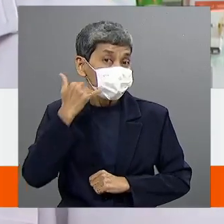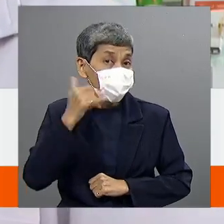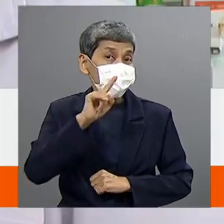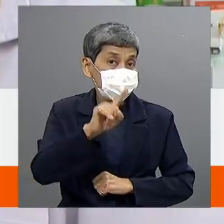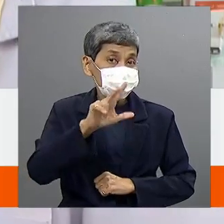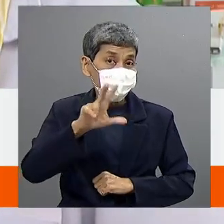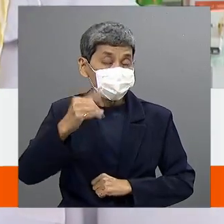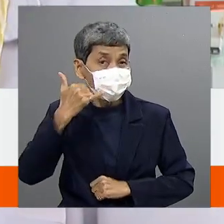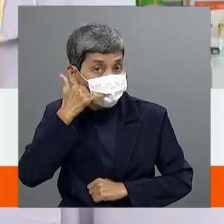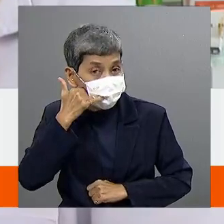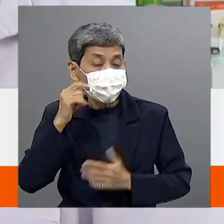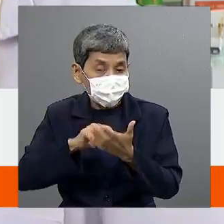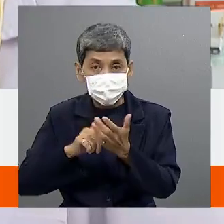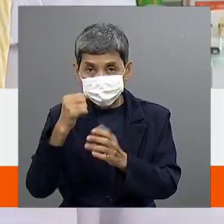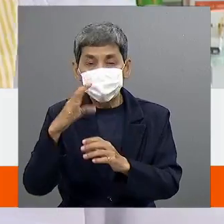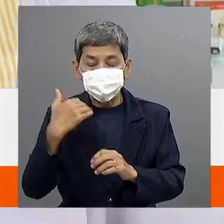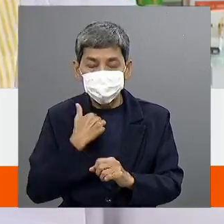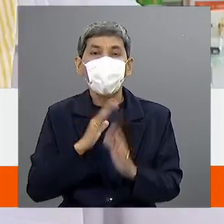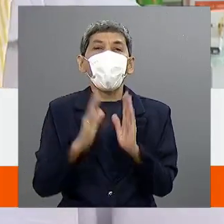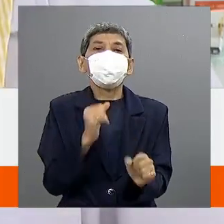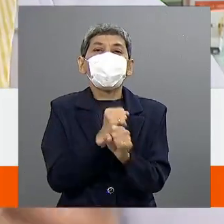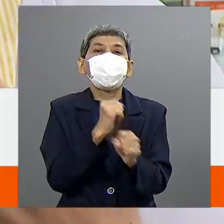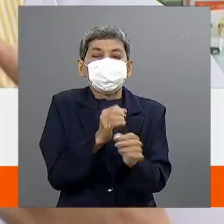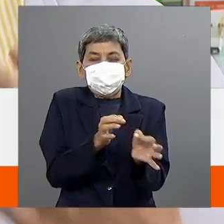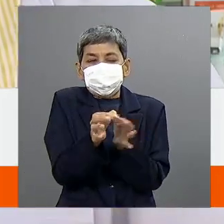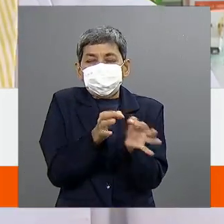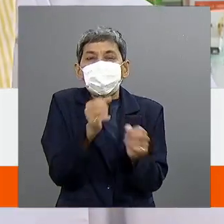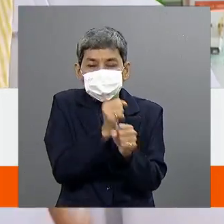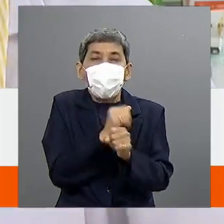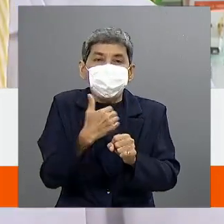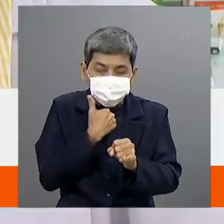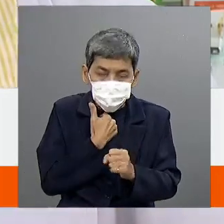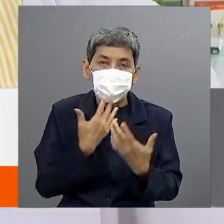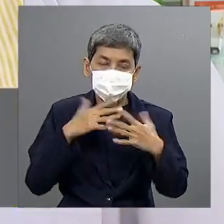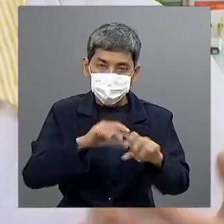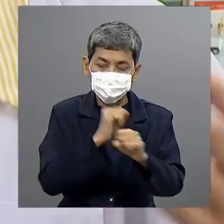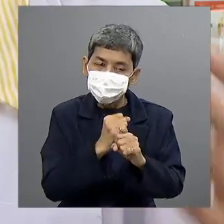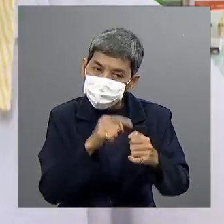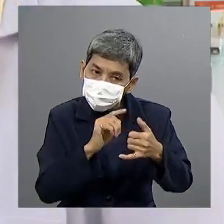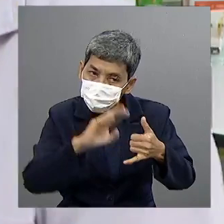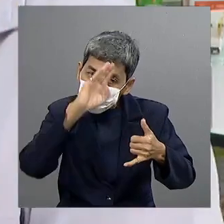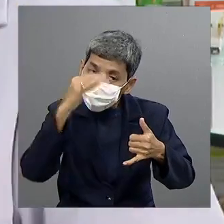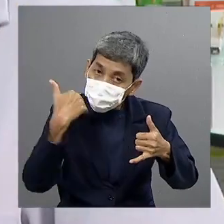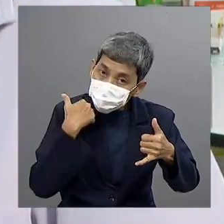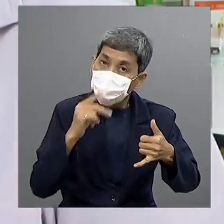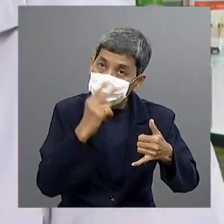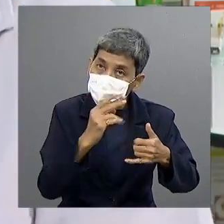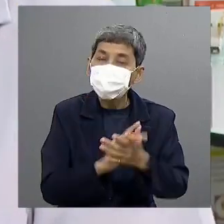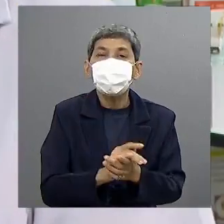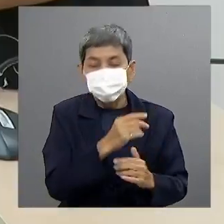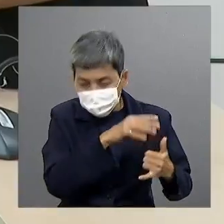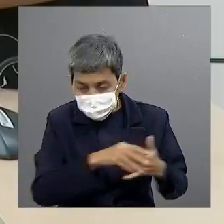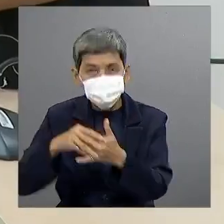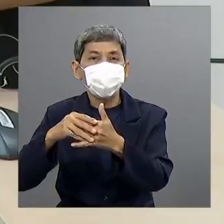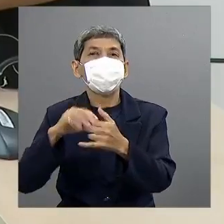ะคะเพื่อว่าจะมีทางเจ้าหน้าที่นะคะในการประสานงานนะคะประเมินความเสี่ยงอีกครั้งนึงนะคะแล้วก็เข้ารับการดูแลรักษาในลำดับถัด